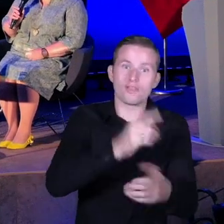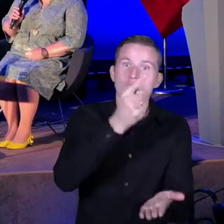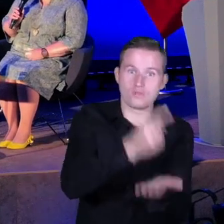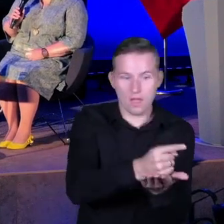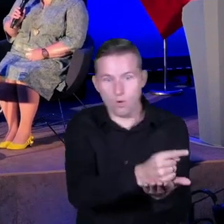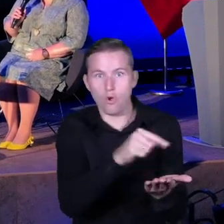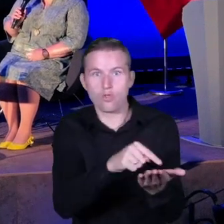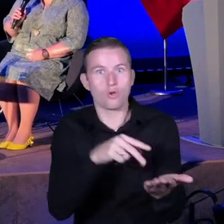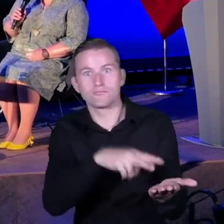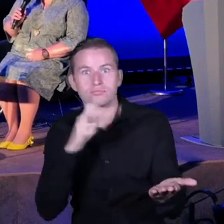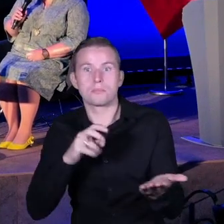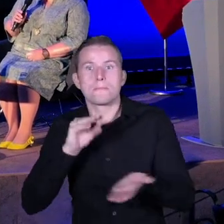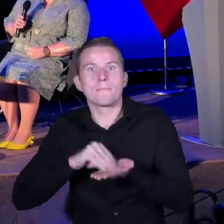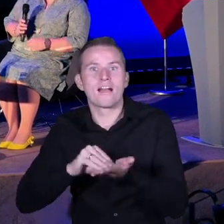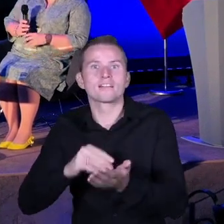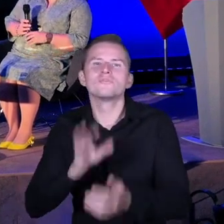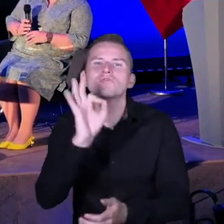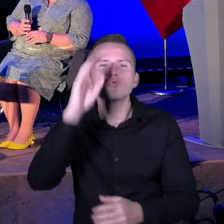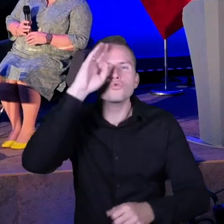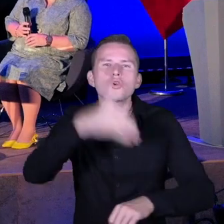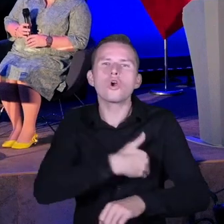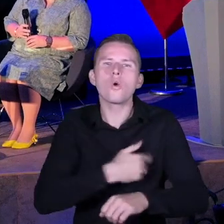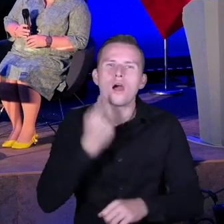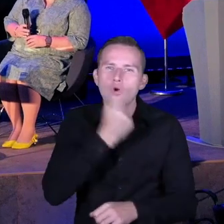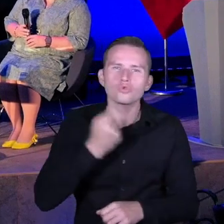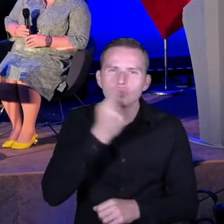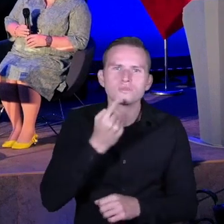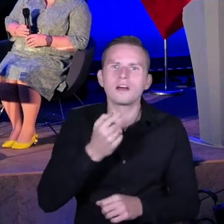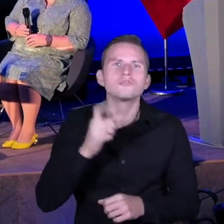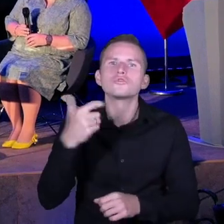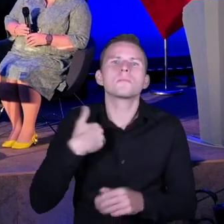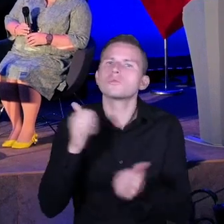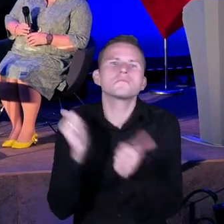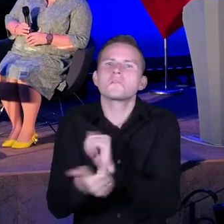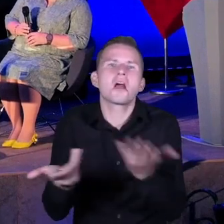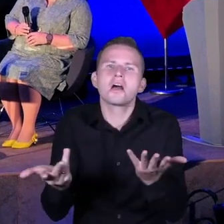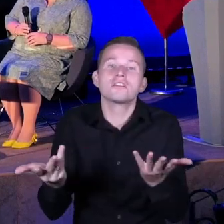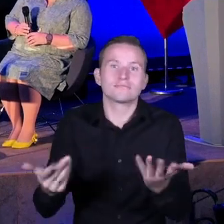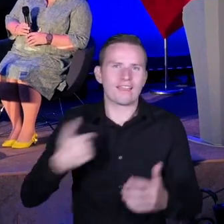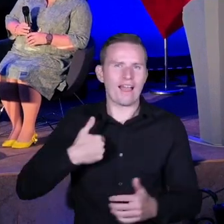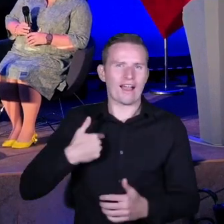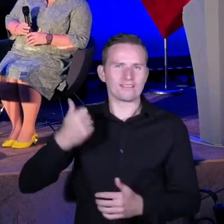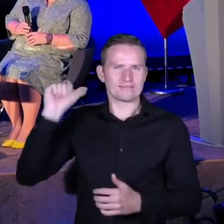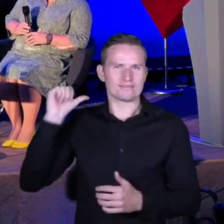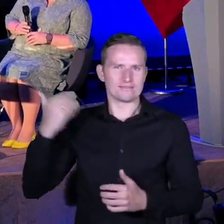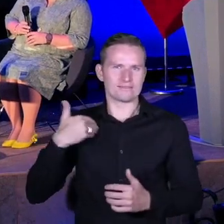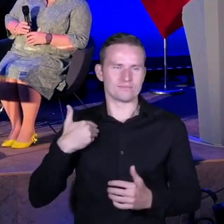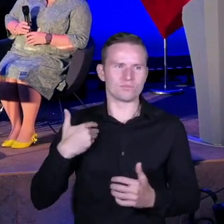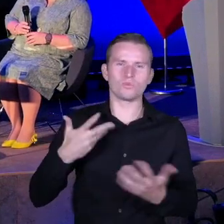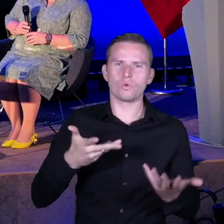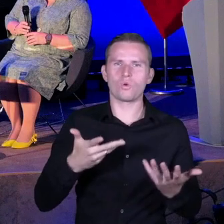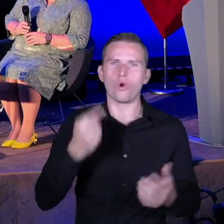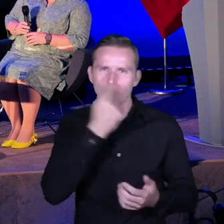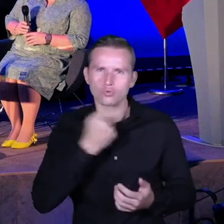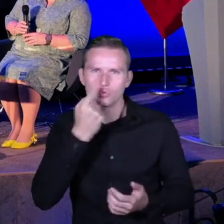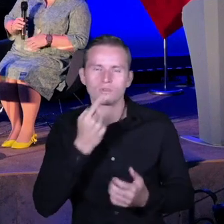Ostródzie zmieniło. Ja miałem przyjemność być w Ostródzie w zeszłym roku w wakacje i to było super spotkanie, więc mam nadzieję, że się trochę podzielisz tym, jak to